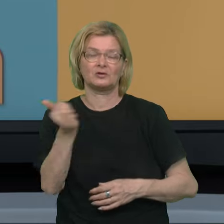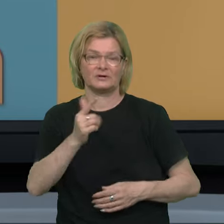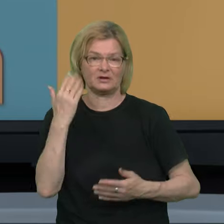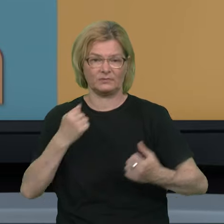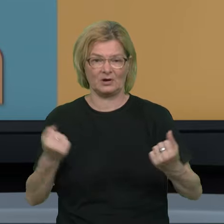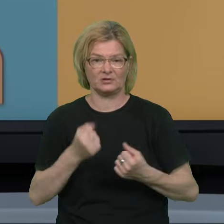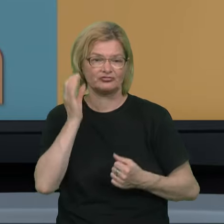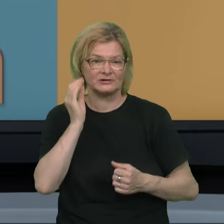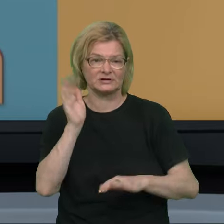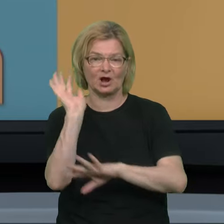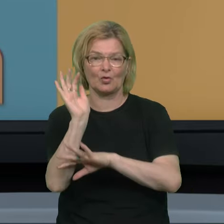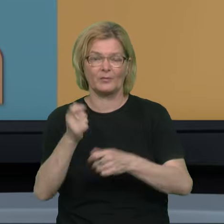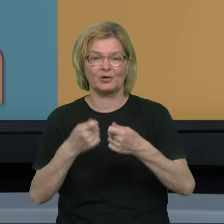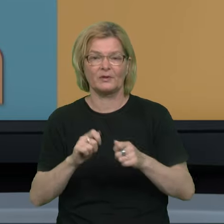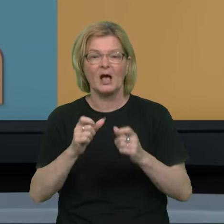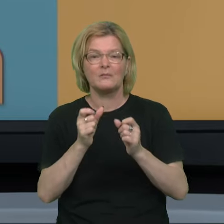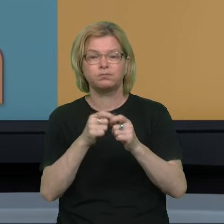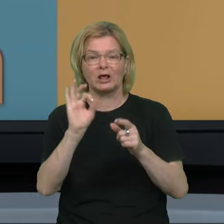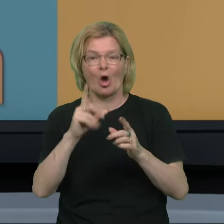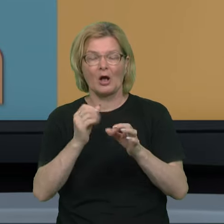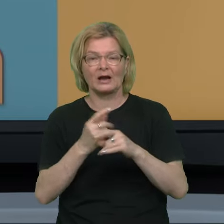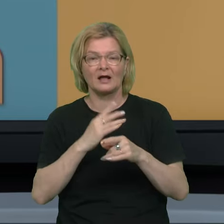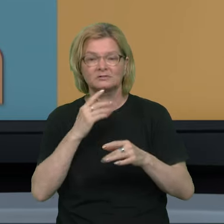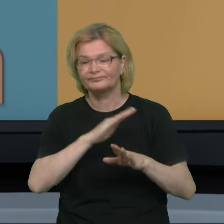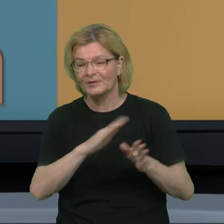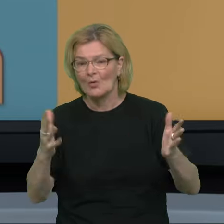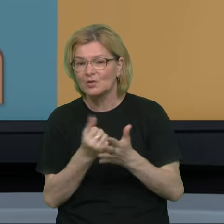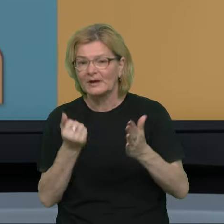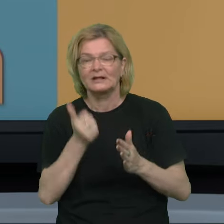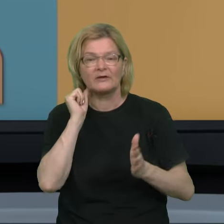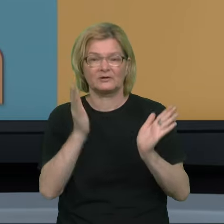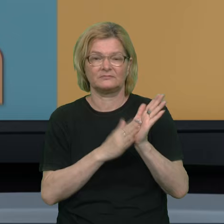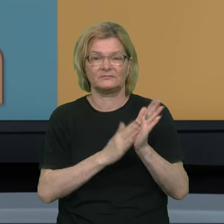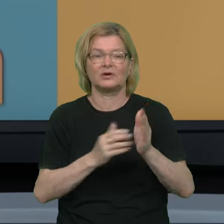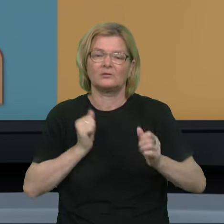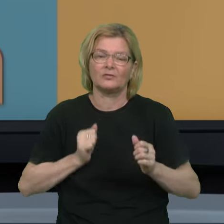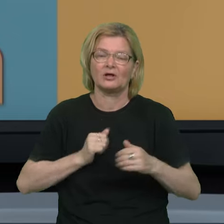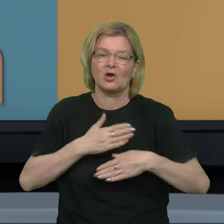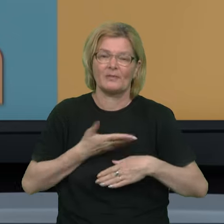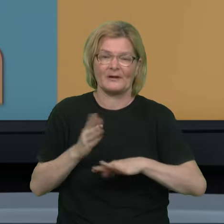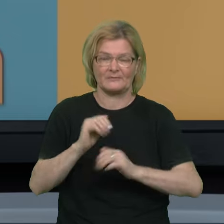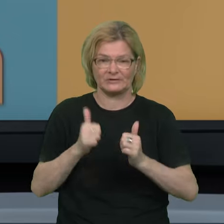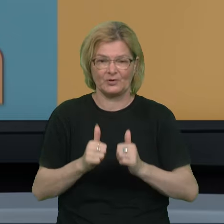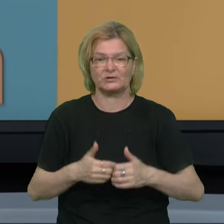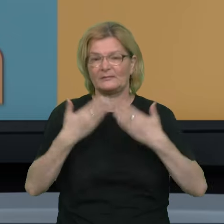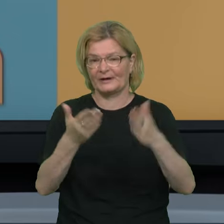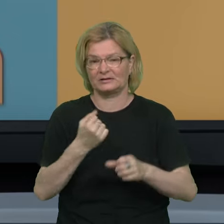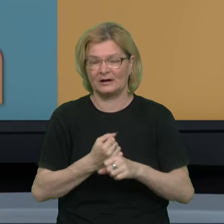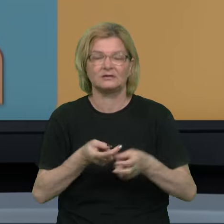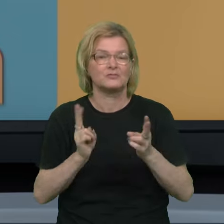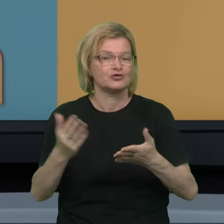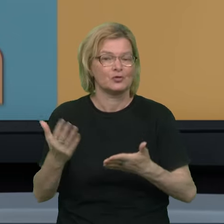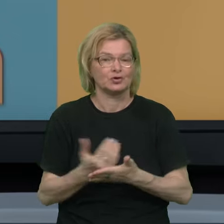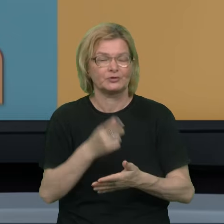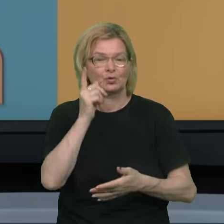Nakon što godinama nije bio aktivan, ženski rukometni klub iz Biograda niže uspjehe. Djevojke dokazuju da se uz upornost, ljubav prema sportu i